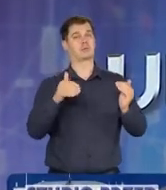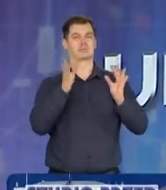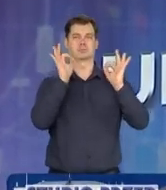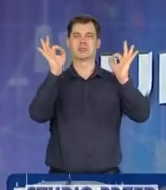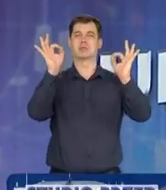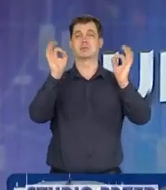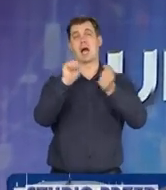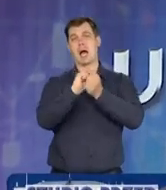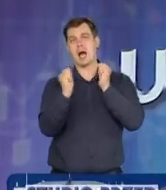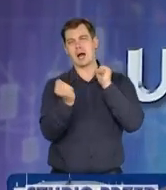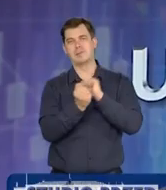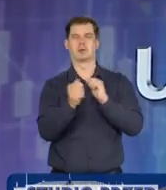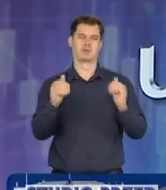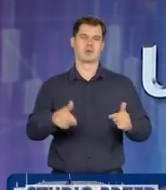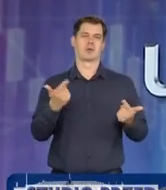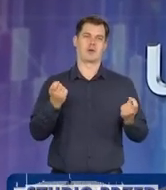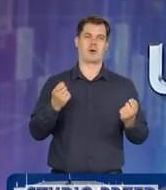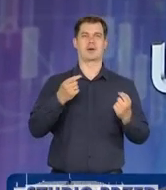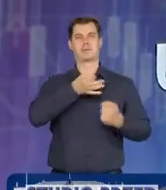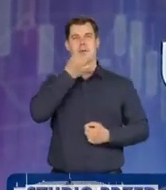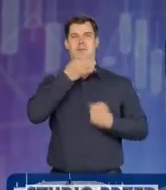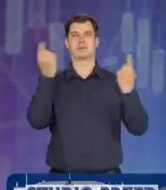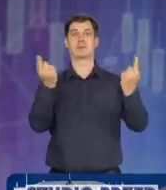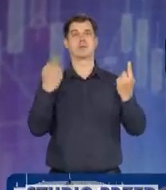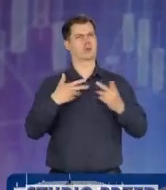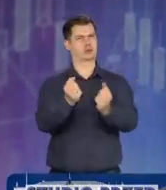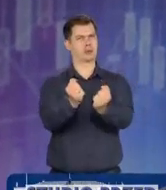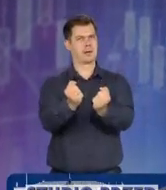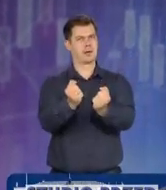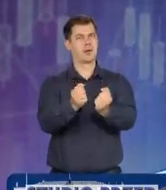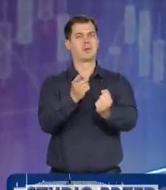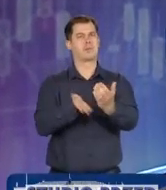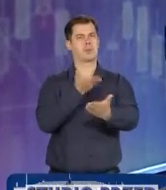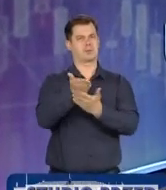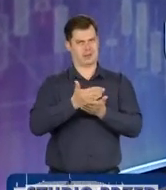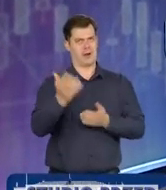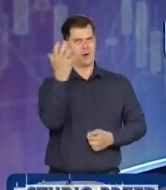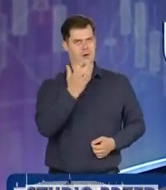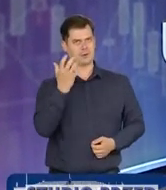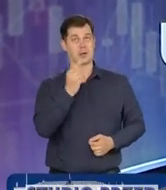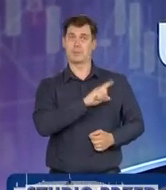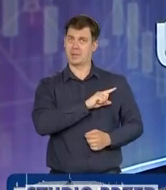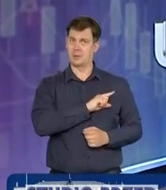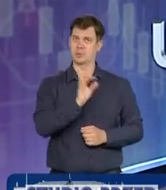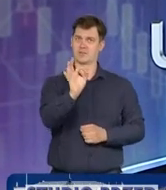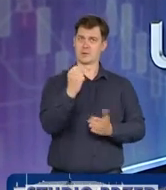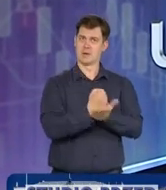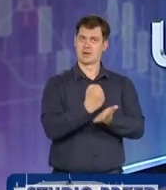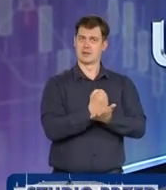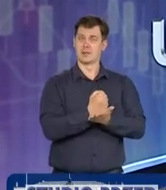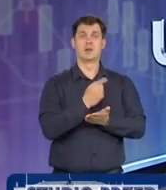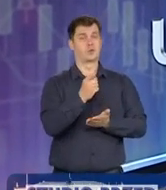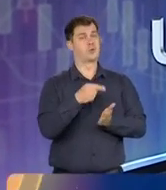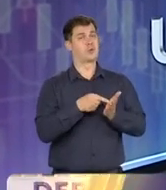dobrze albo przynajmniej można sobie troszeczkę sytuację poprawić to trzymamy kciuki polecamy się dalej pilnujemy różnych rzeczy to jest coś